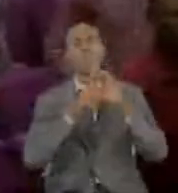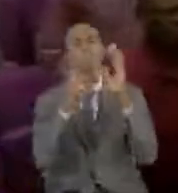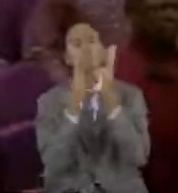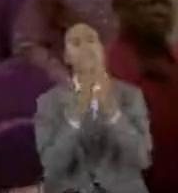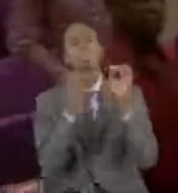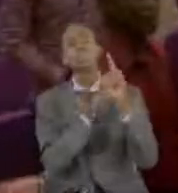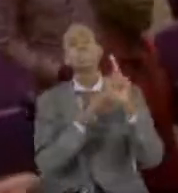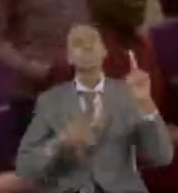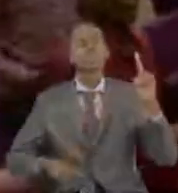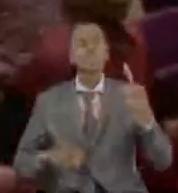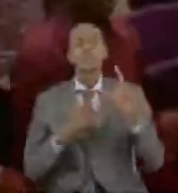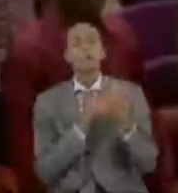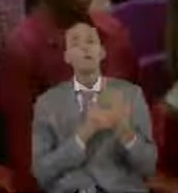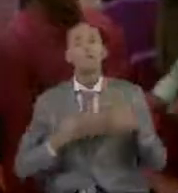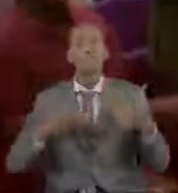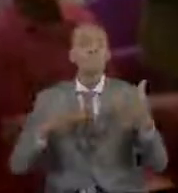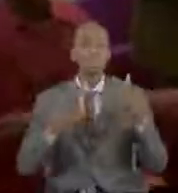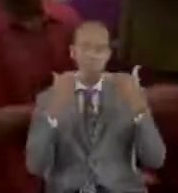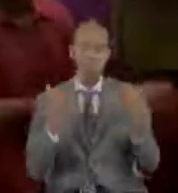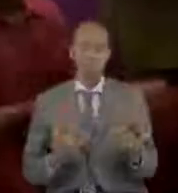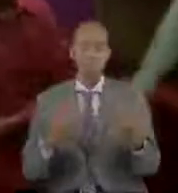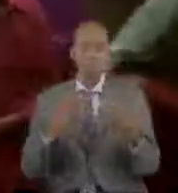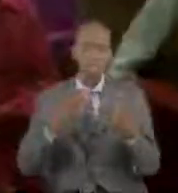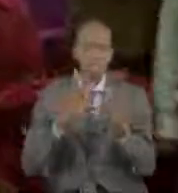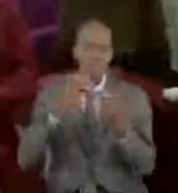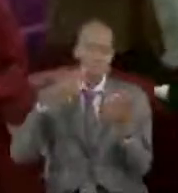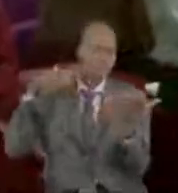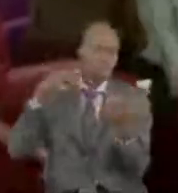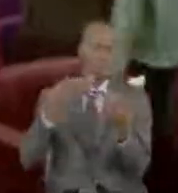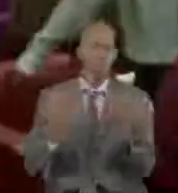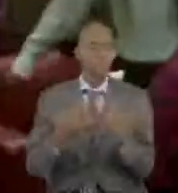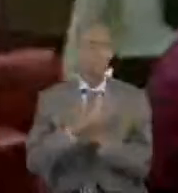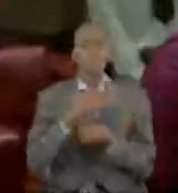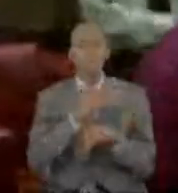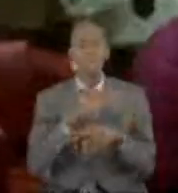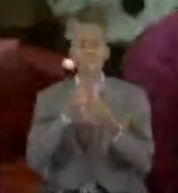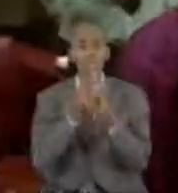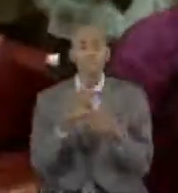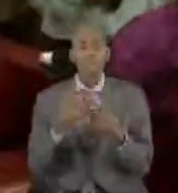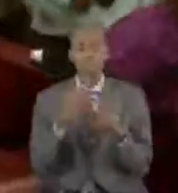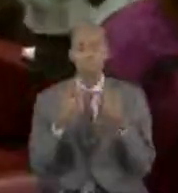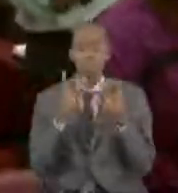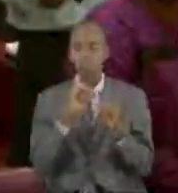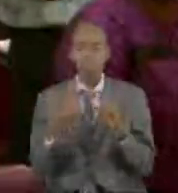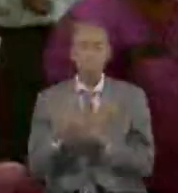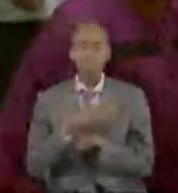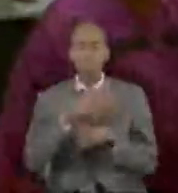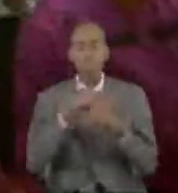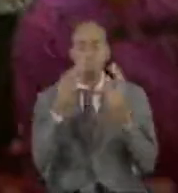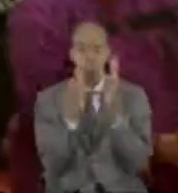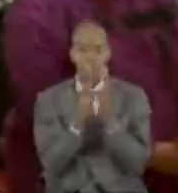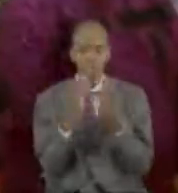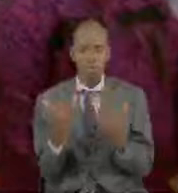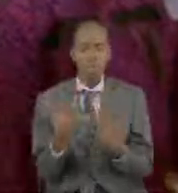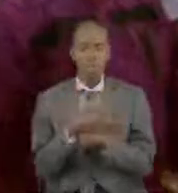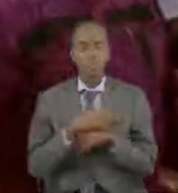bouche et parle au Seigneur. Permet à ce que l'étude d'aujourd'hui, que ta réponse à l'étude d'aujourd'hui, que ta prière te